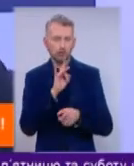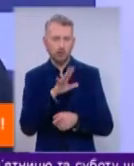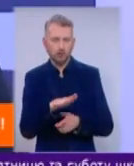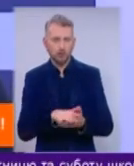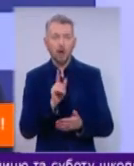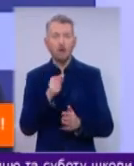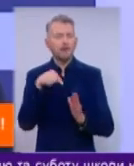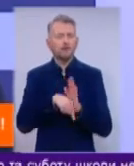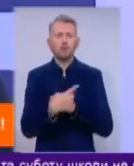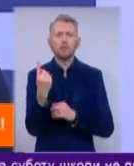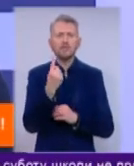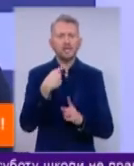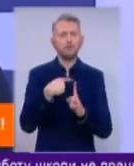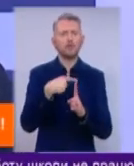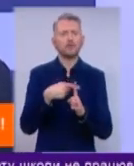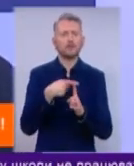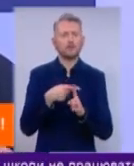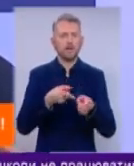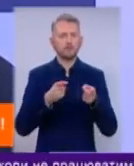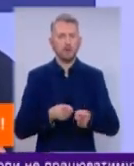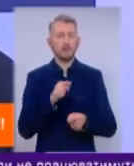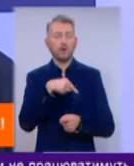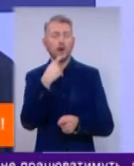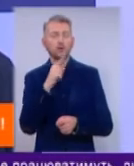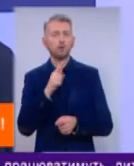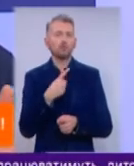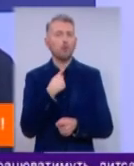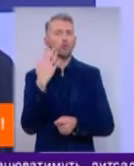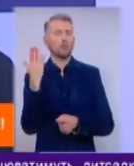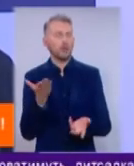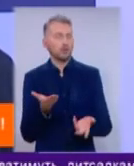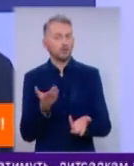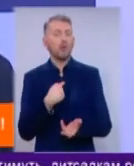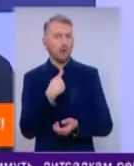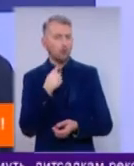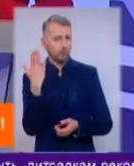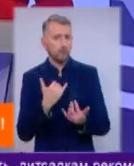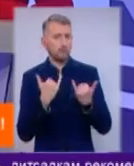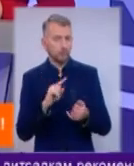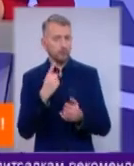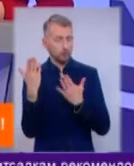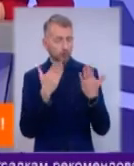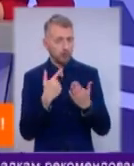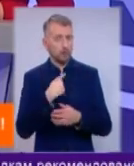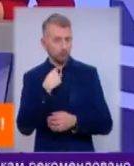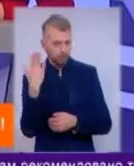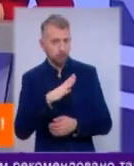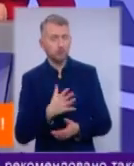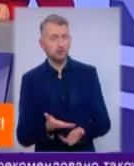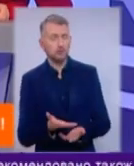Але в чому єдиний позитив, насправді, от ви кажете, чому голосували? Я голосував сьогодні в першому читанні. Щоб почати процес?